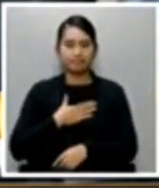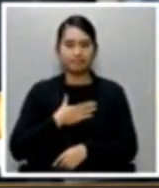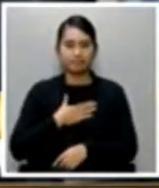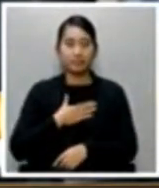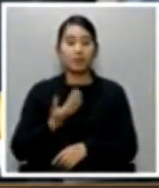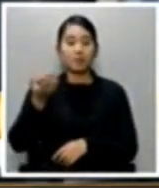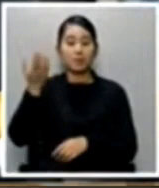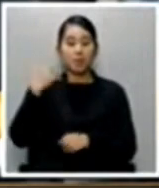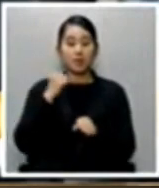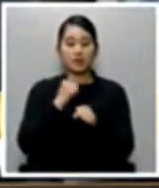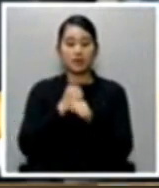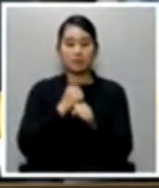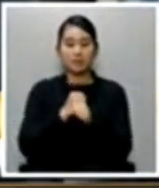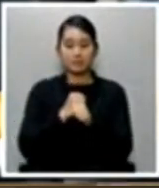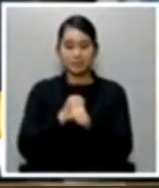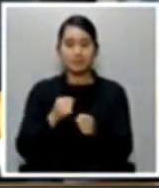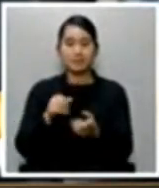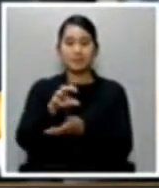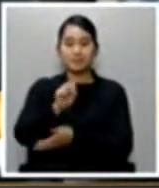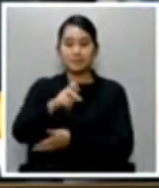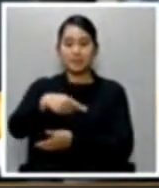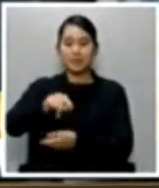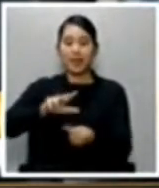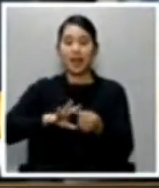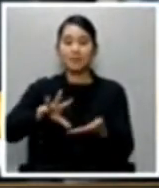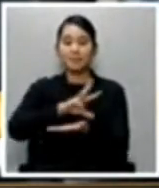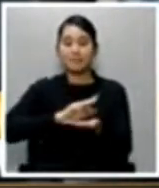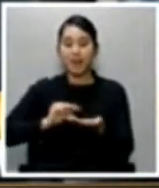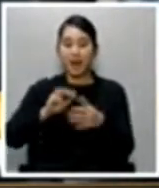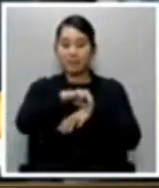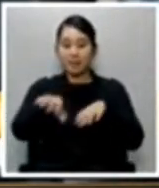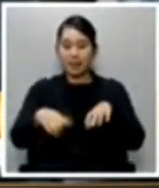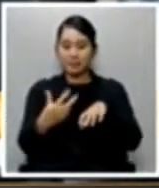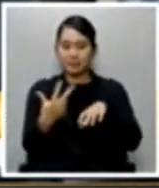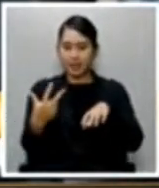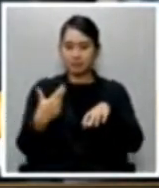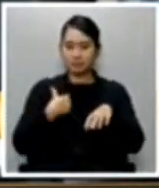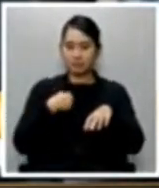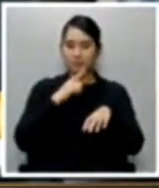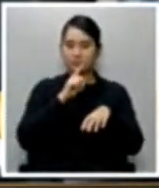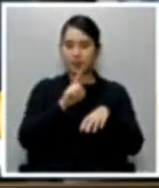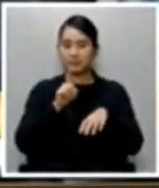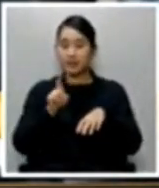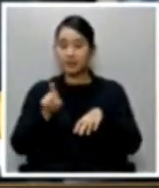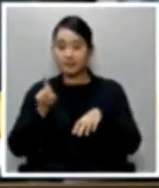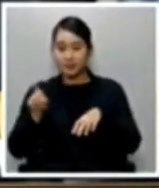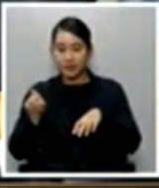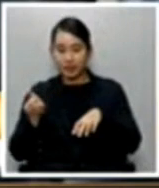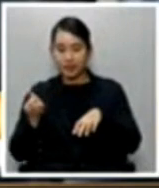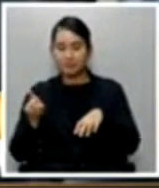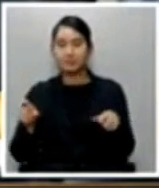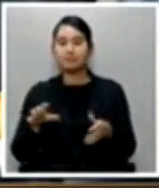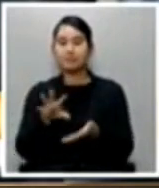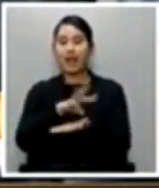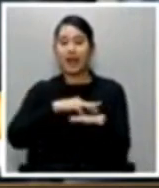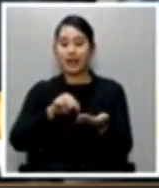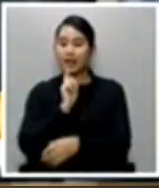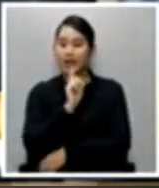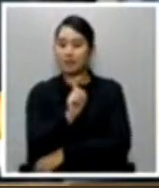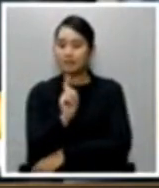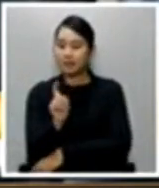คยเป็นกรรมการสภามหาลัยมา3แห่งก็ได้สอบถามไปยังสภามหาลัยเหล่านั้นน